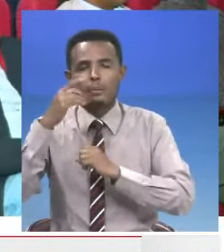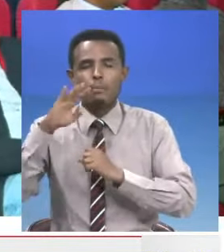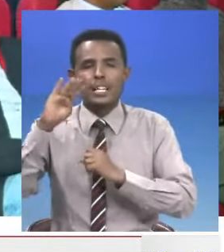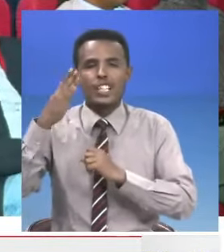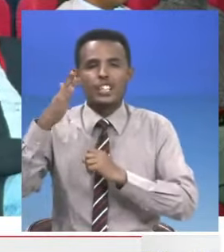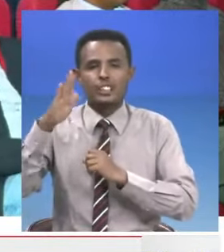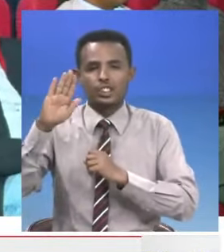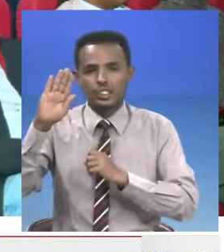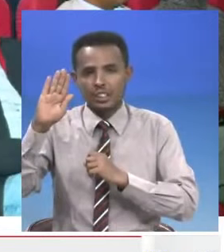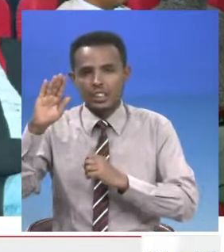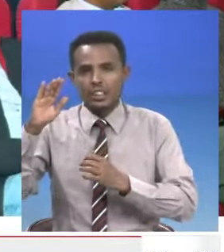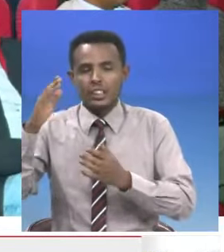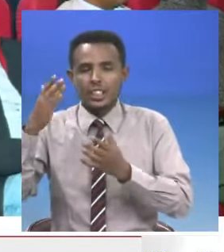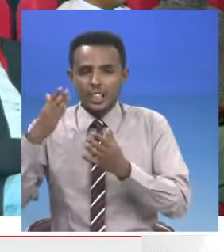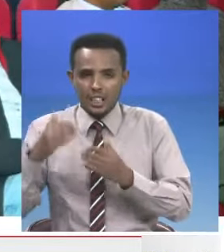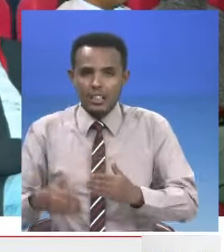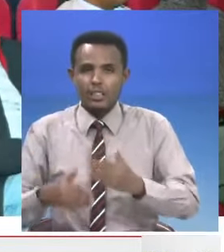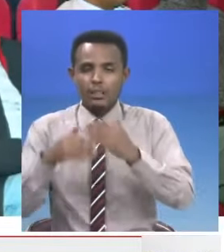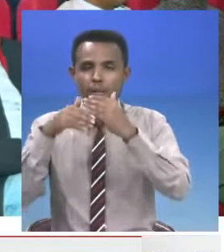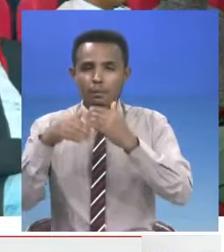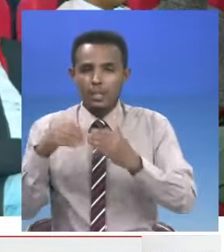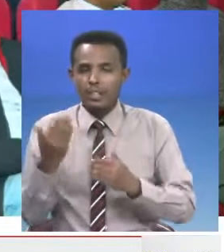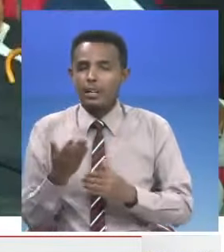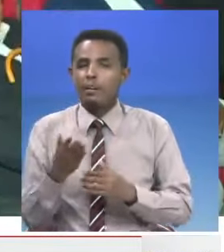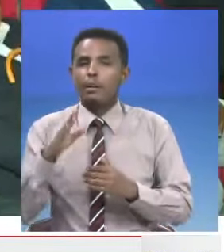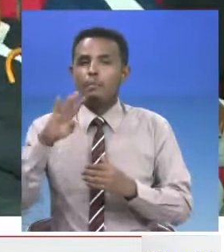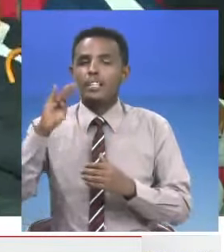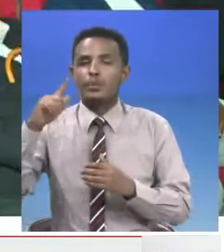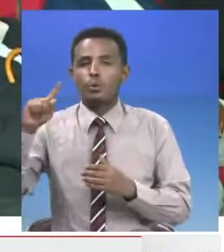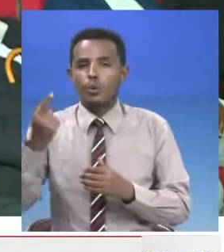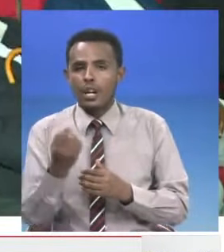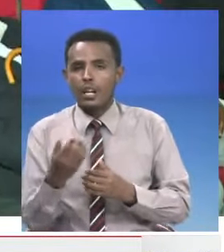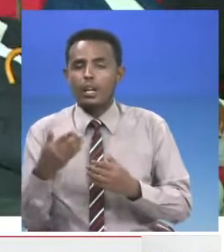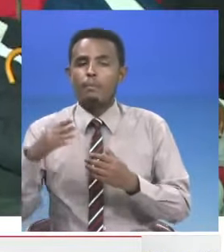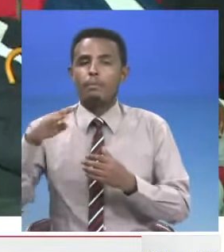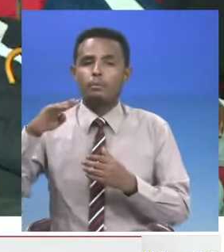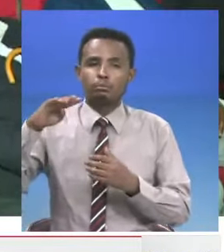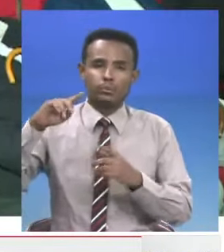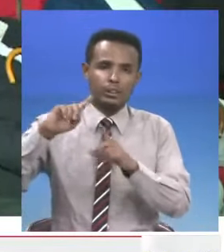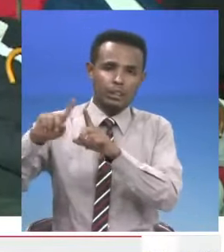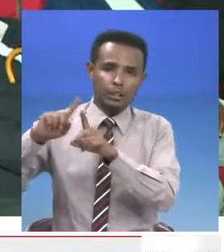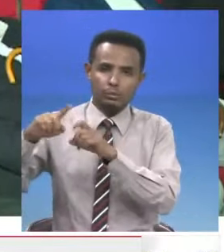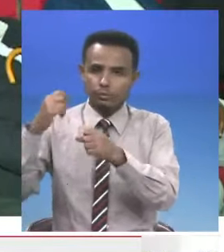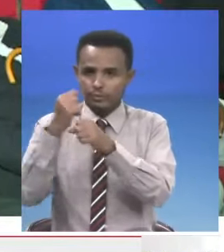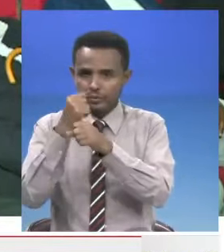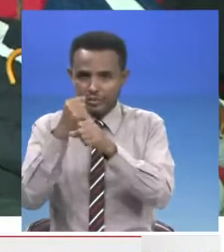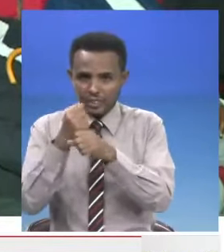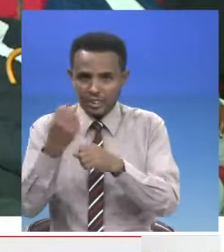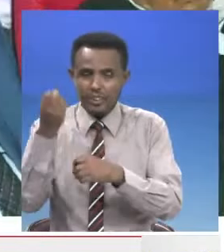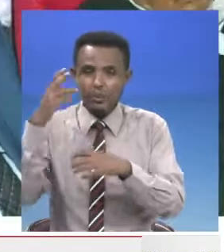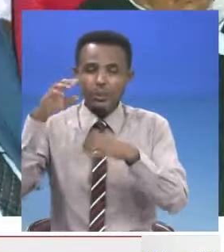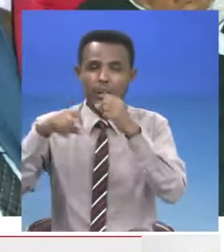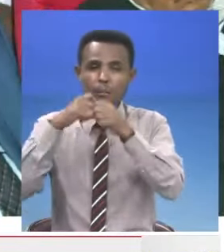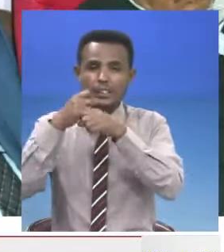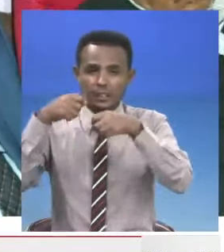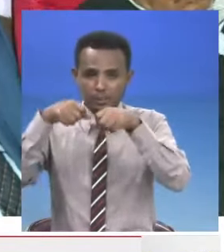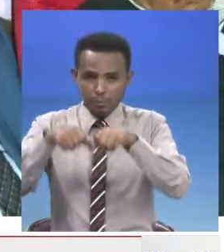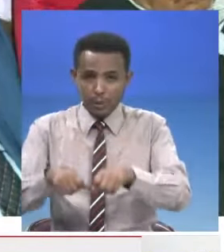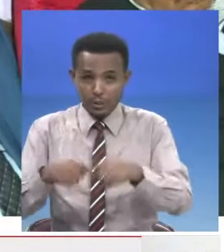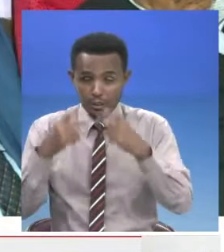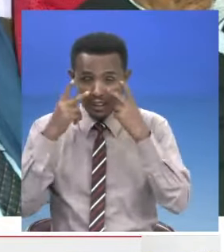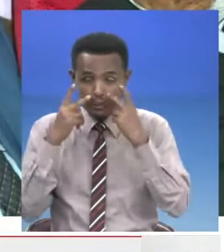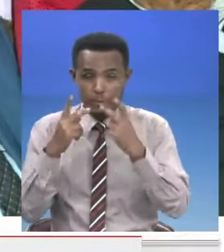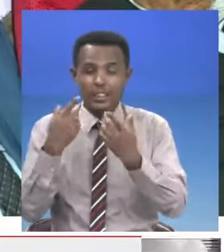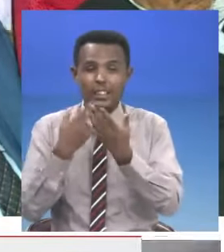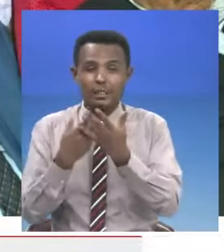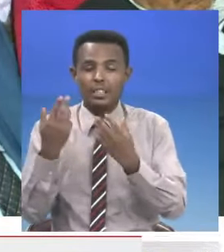ግድብ እንግዲህ ለመስኖና ለመጠጥ ውሃ ተብሎ ነው እየተገነባ ያለው። ይሁን እንጂ ይህ ግድብ ከ12 ዓመታት በላይ መዘግየት ታይቶበታል። ይህንም